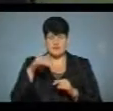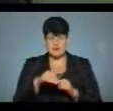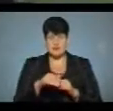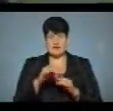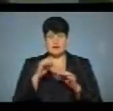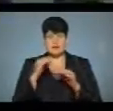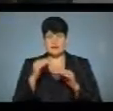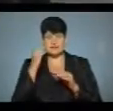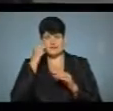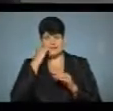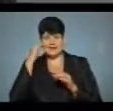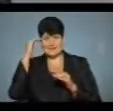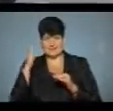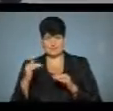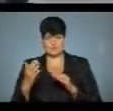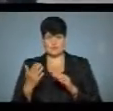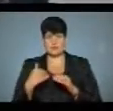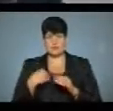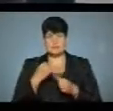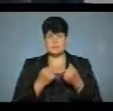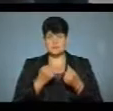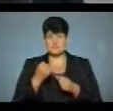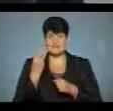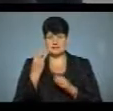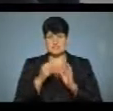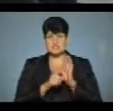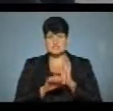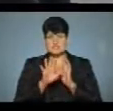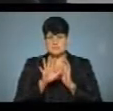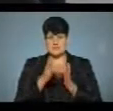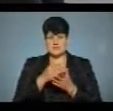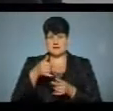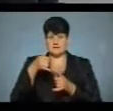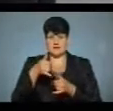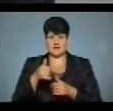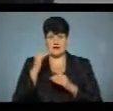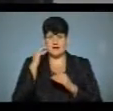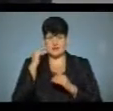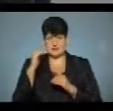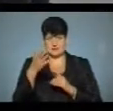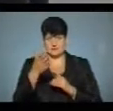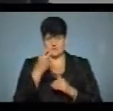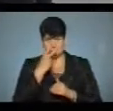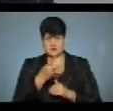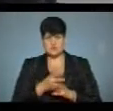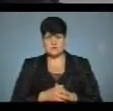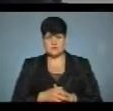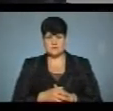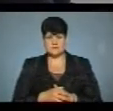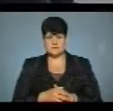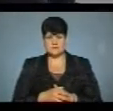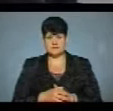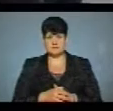була опущена занизько. У мене машина 3,65 має висоти, а лінія, бачите, по п'ятій лінії проходжу.